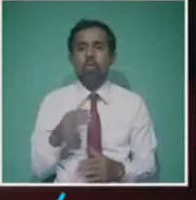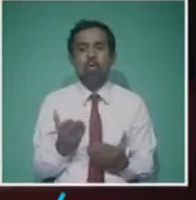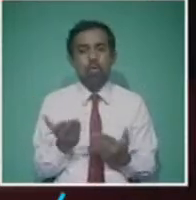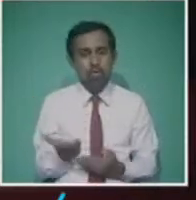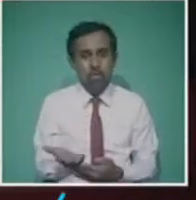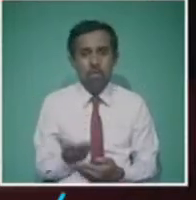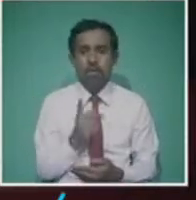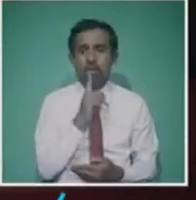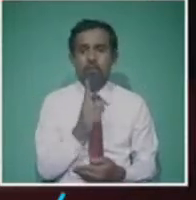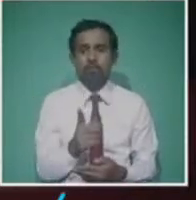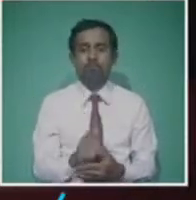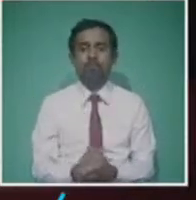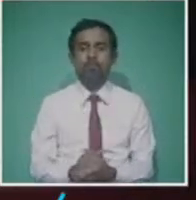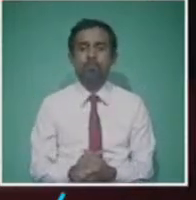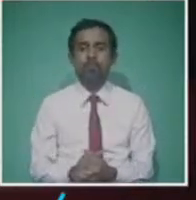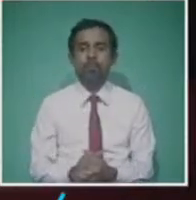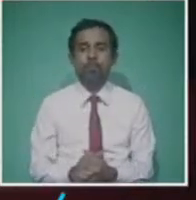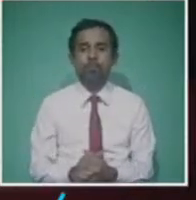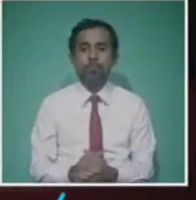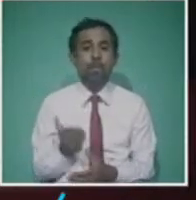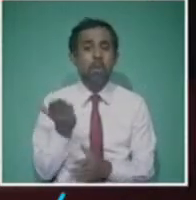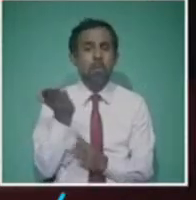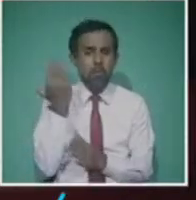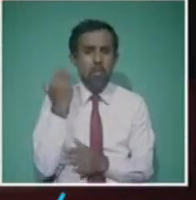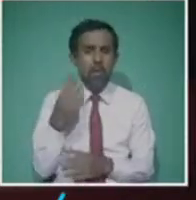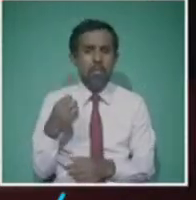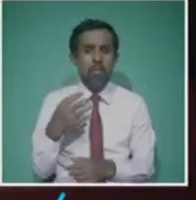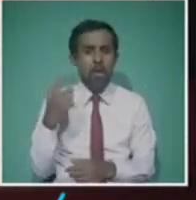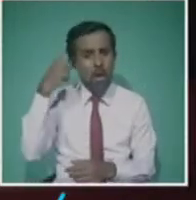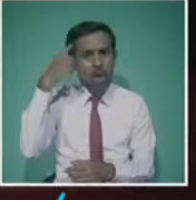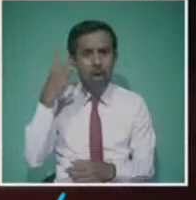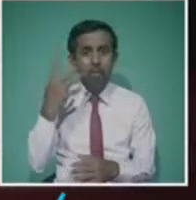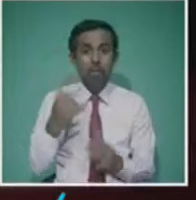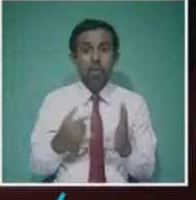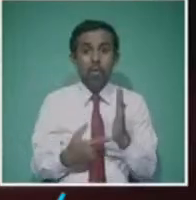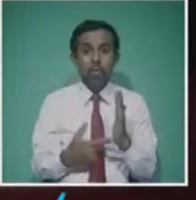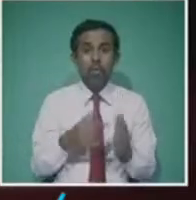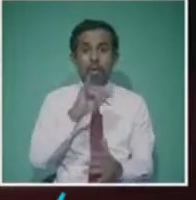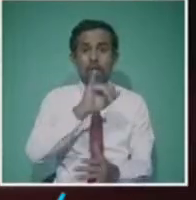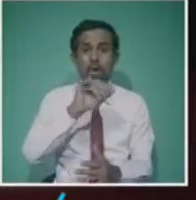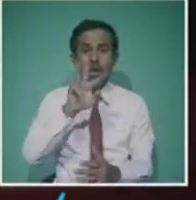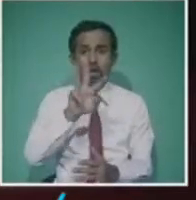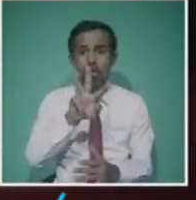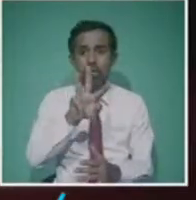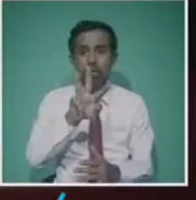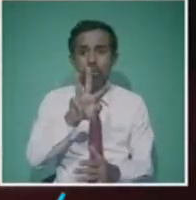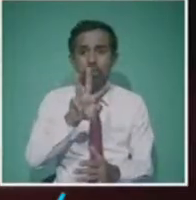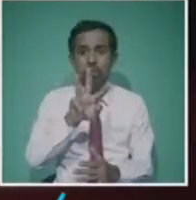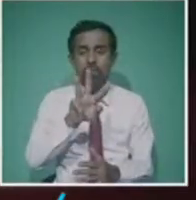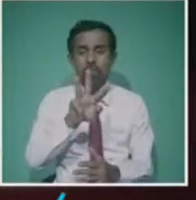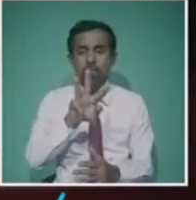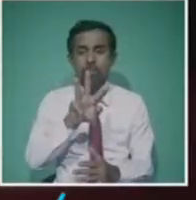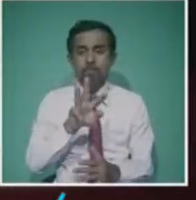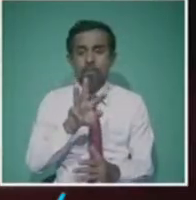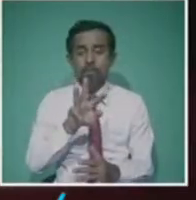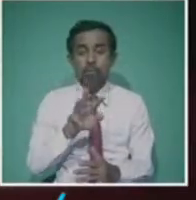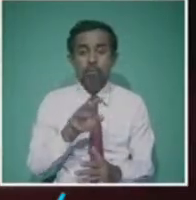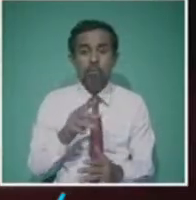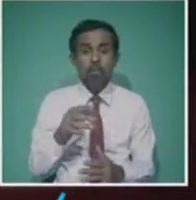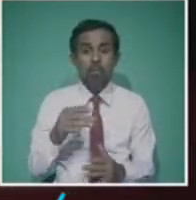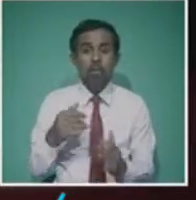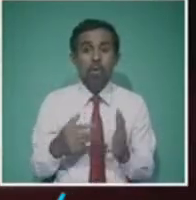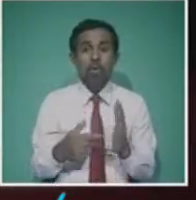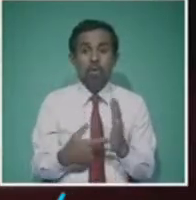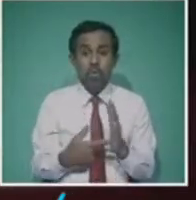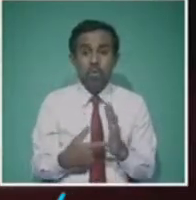ආයතනා කර ඉල්ලා සිටිනවා. පසුගිය දවස්වල ගල් අඟුරු ටොන් 63කින් ගල් අඟුරු